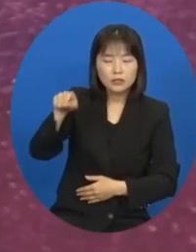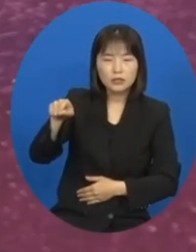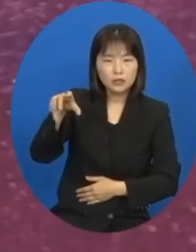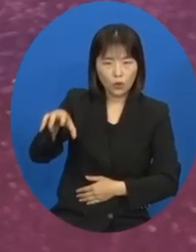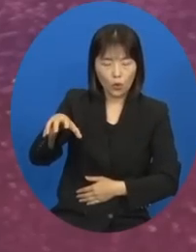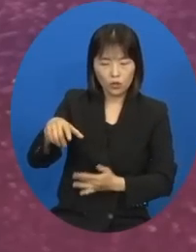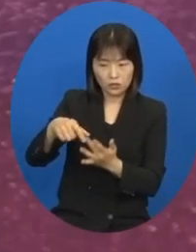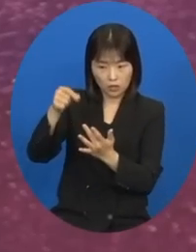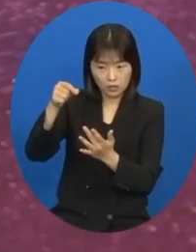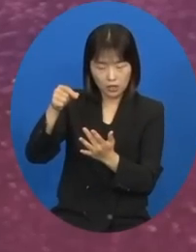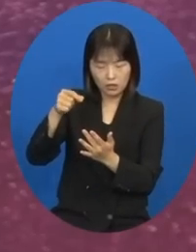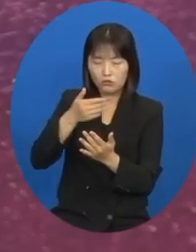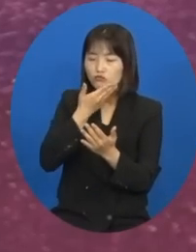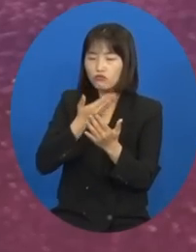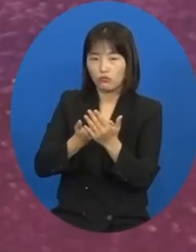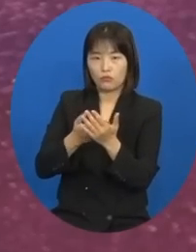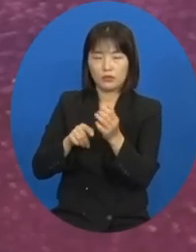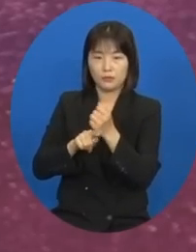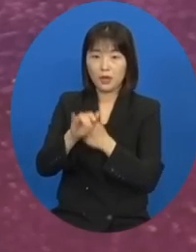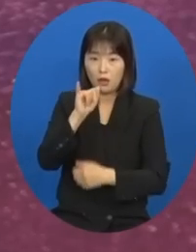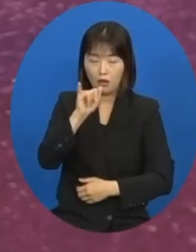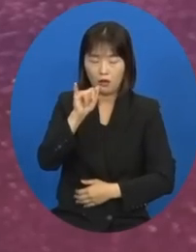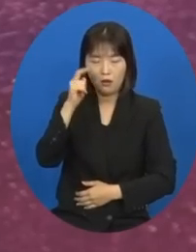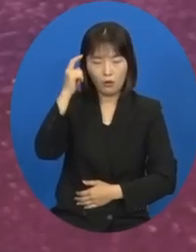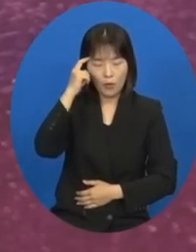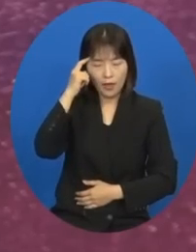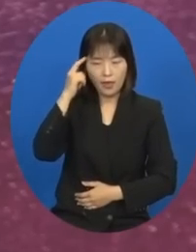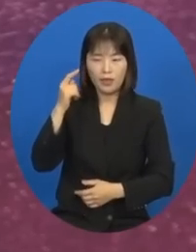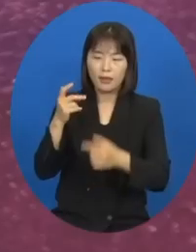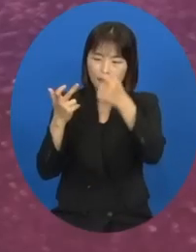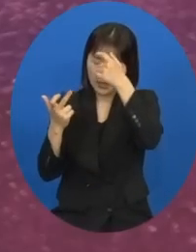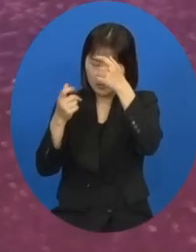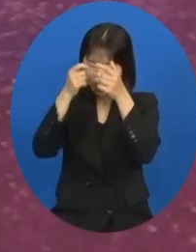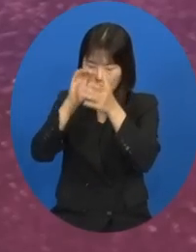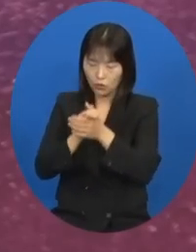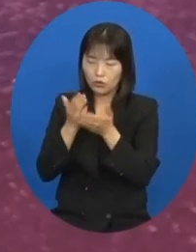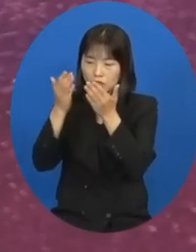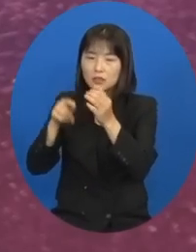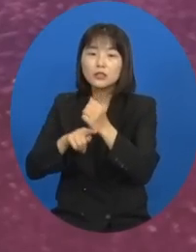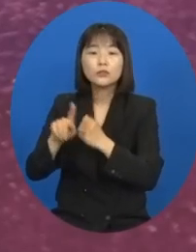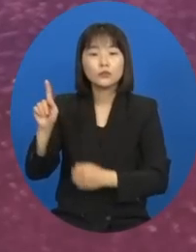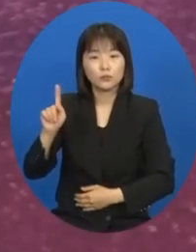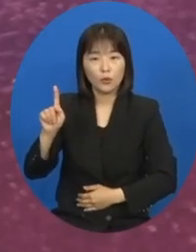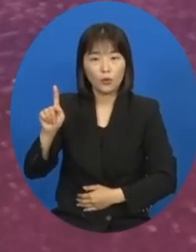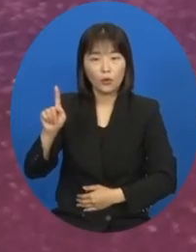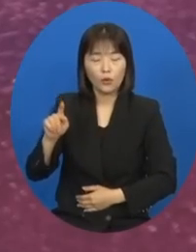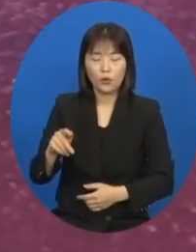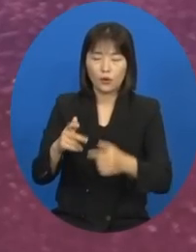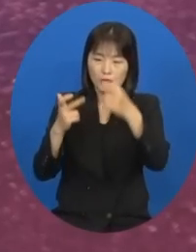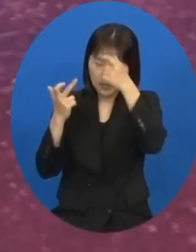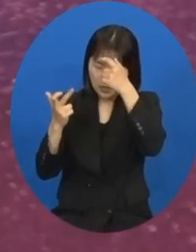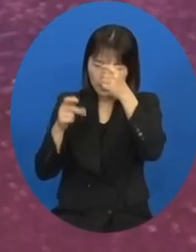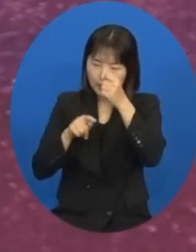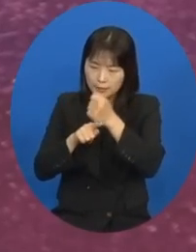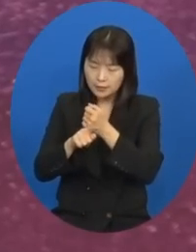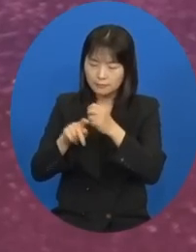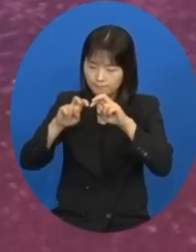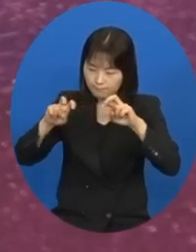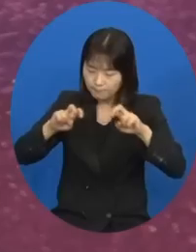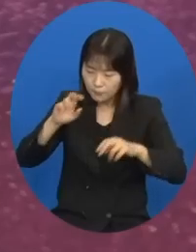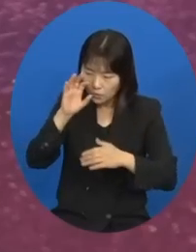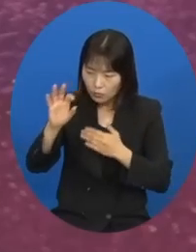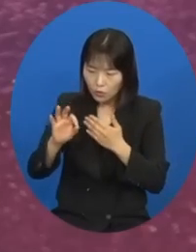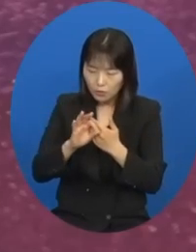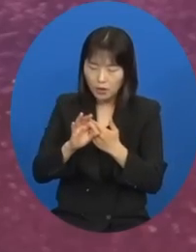중요한 의미가 있습니다 왜 겟세마네에서 기도하셨을까 겟세마네에 대하여 뜻을 보다 보면 아